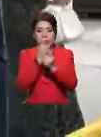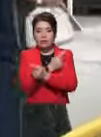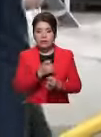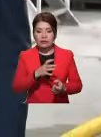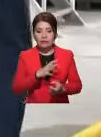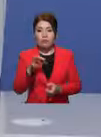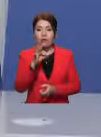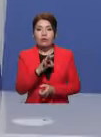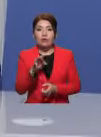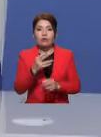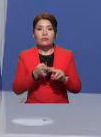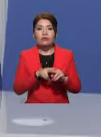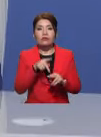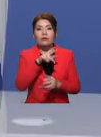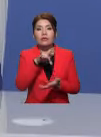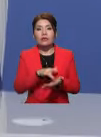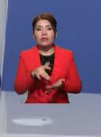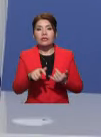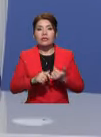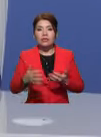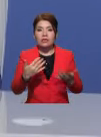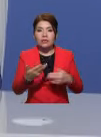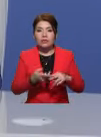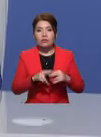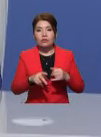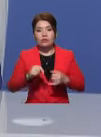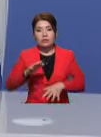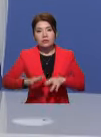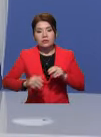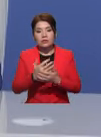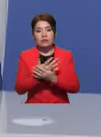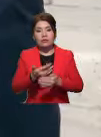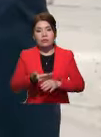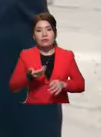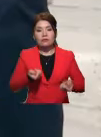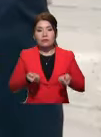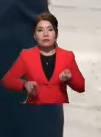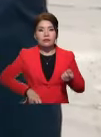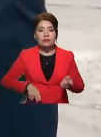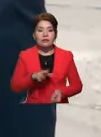ақпараттарға сәйкес олар қалалық жер қатынастары және қалалық сәулет бөлімінің бұрынғы басшылары.